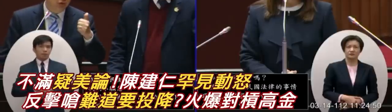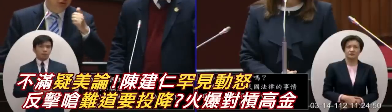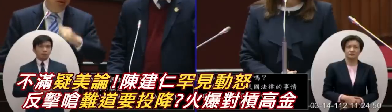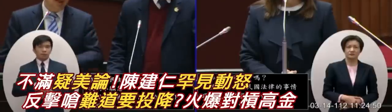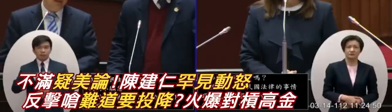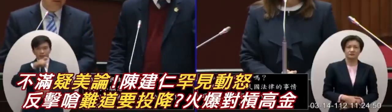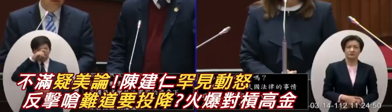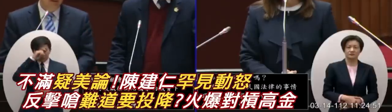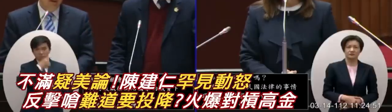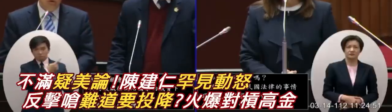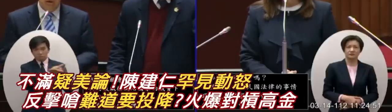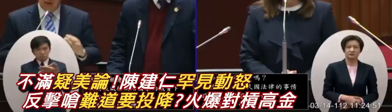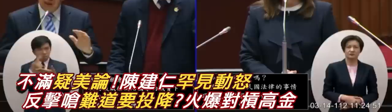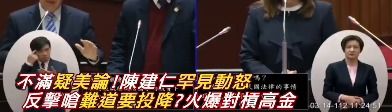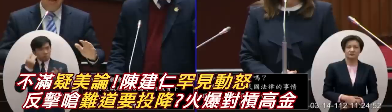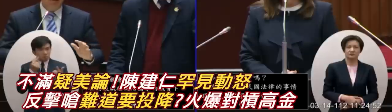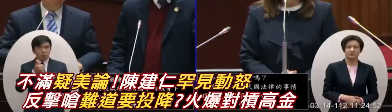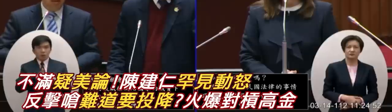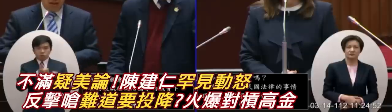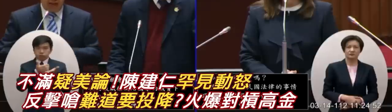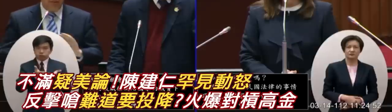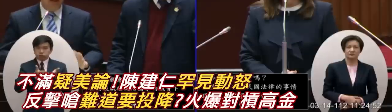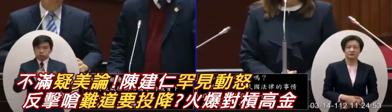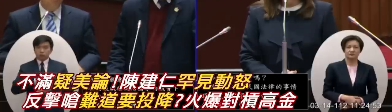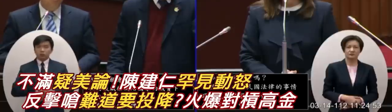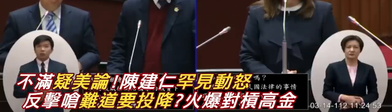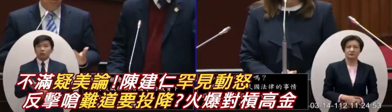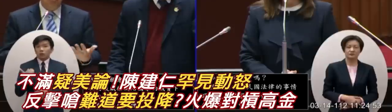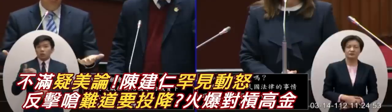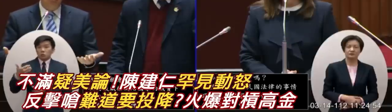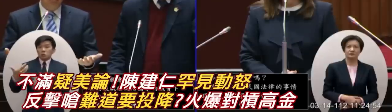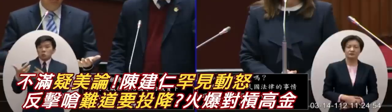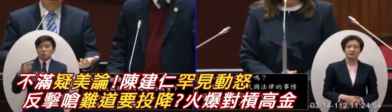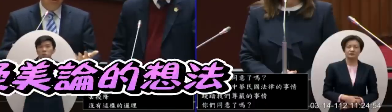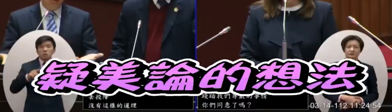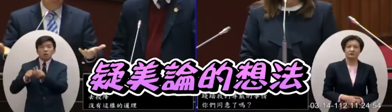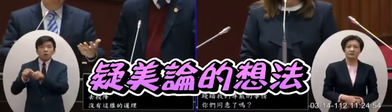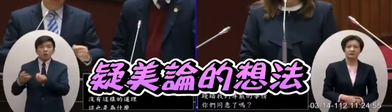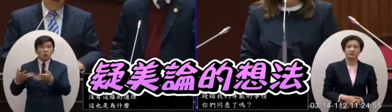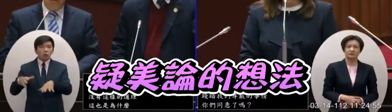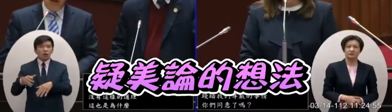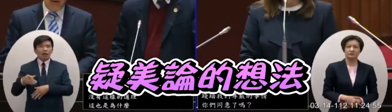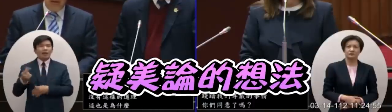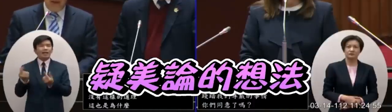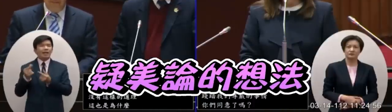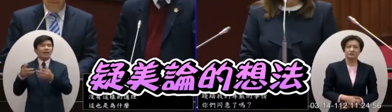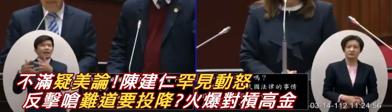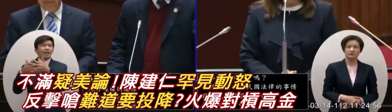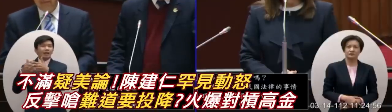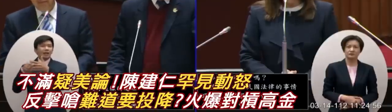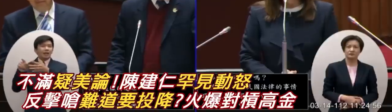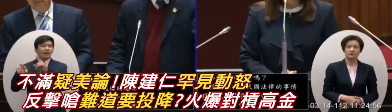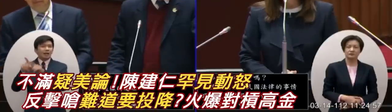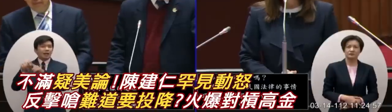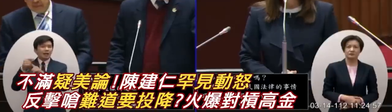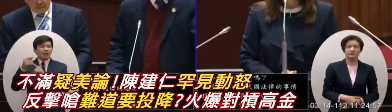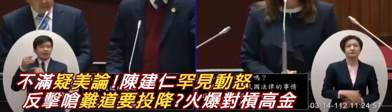个普世的价值。所以你刚才讲了半天，也只不过是以美论的想法而已啊。